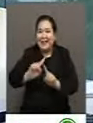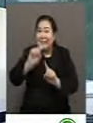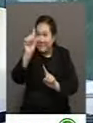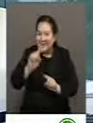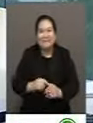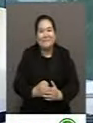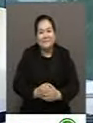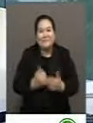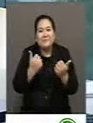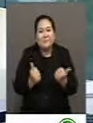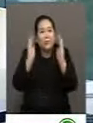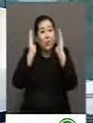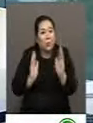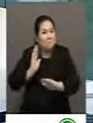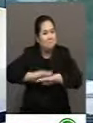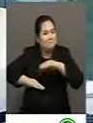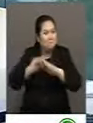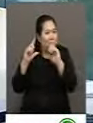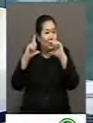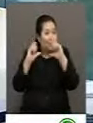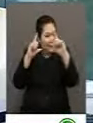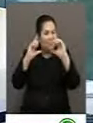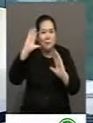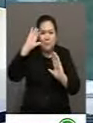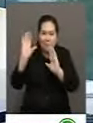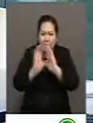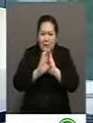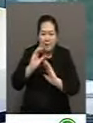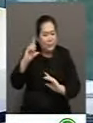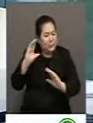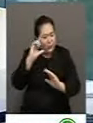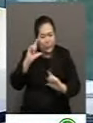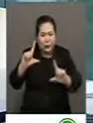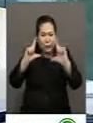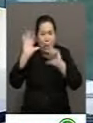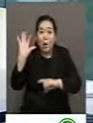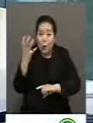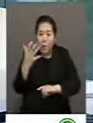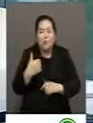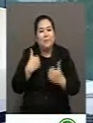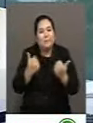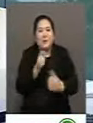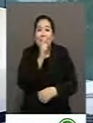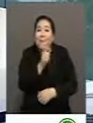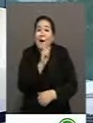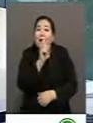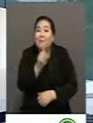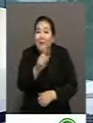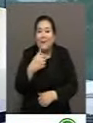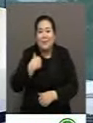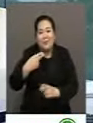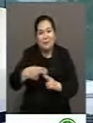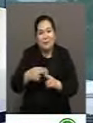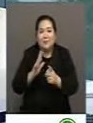ผลงานของช่างภาพสารคดีระดับโลกที่คุณสลิตาพันลึกไปคุยมาเขาคนนี้ก็คือเซบาส